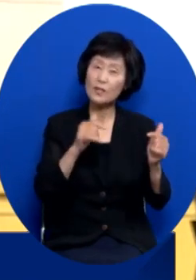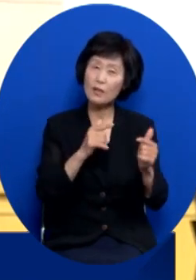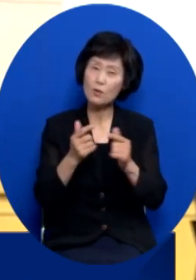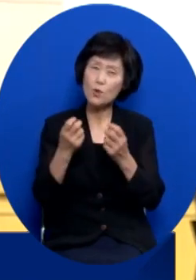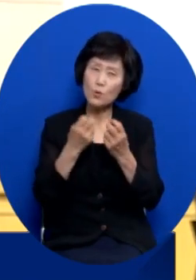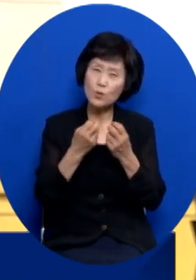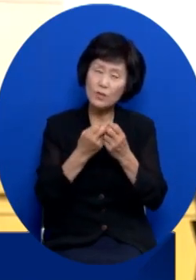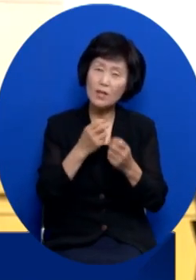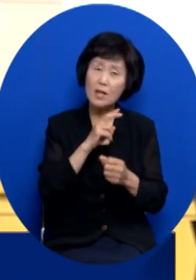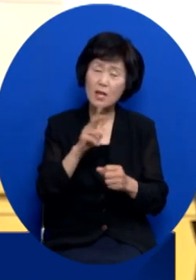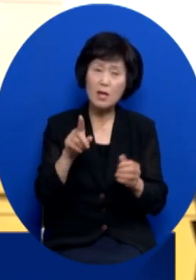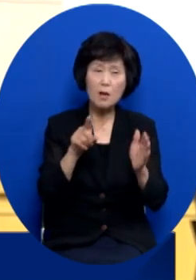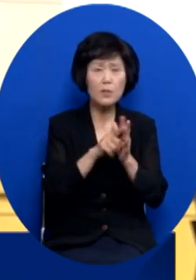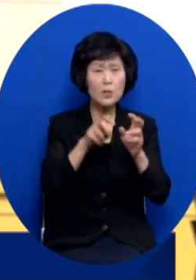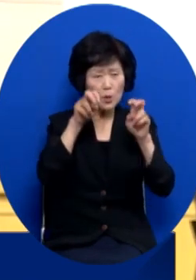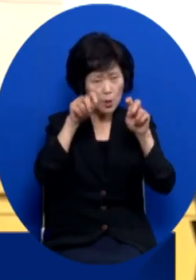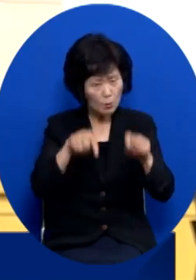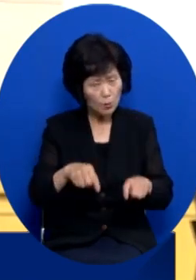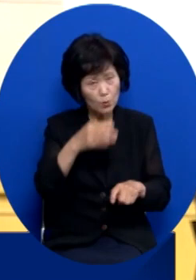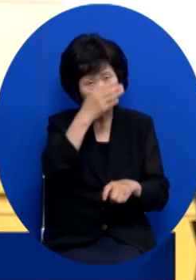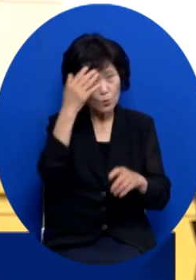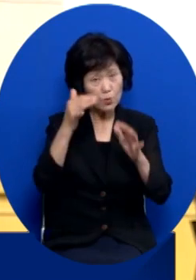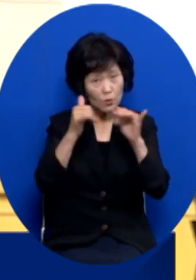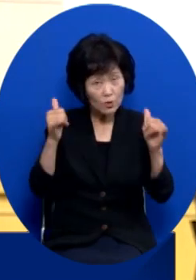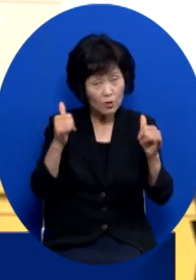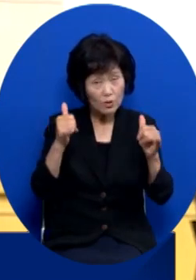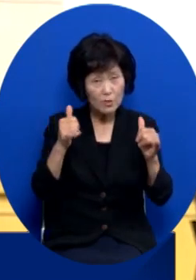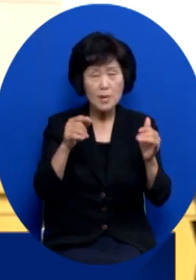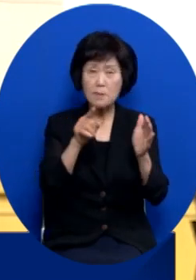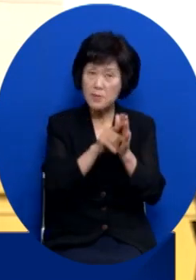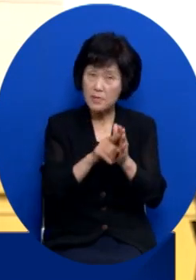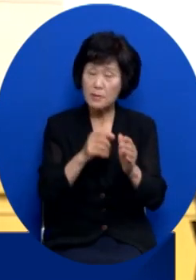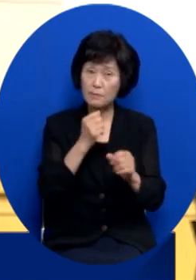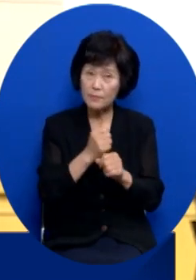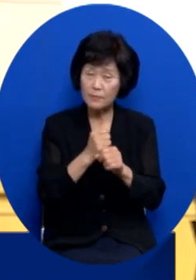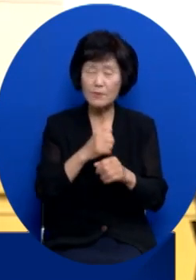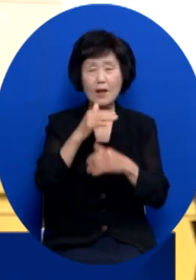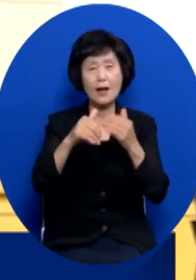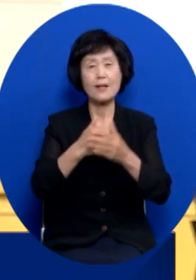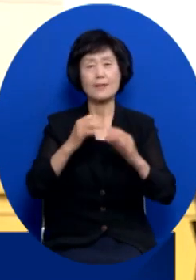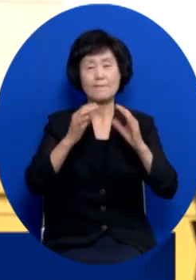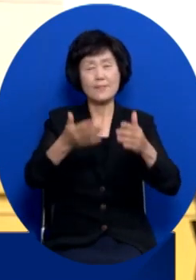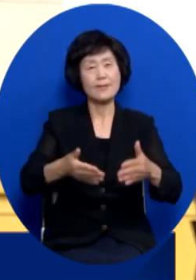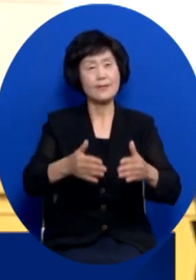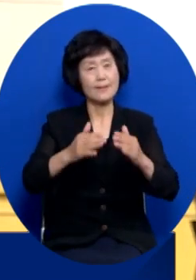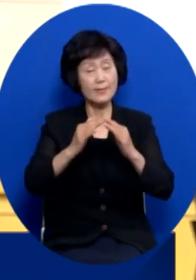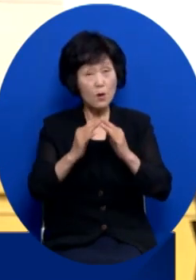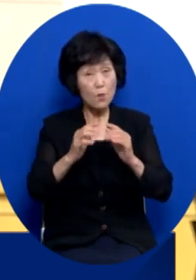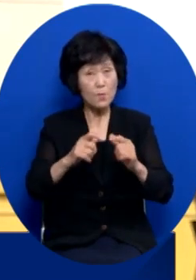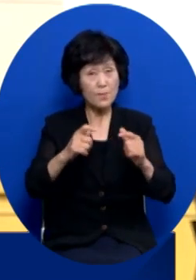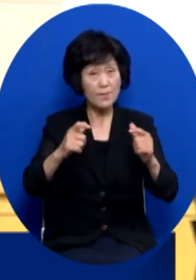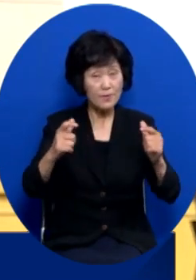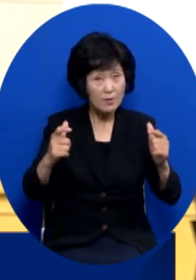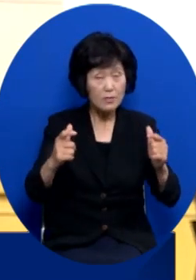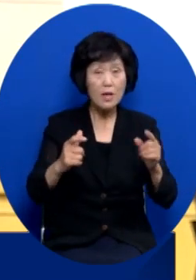군선교에서 믿지 않는 청년들을 예수님 믿게 해서 하나님 나라를 세워가는 귀한 한 사람을